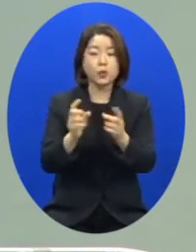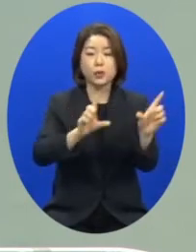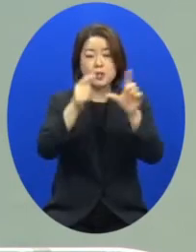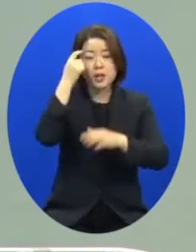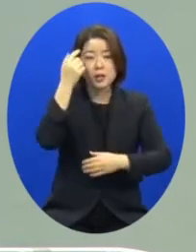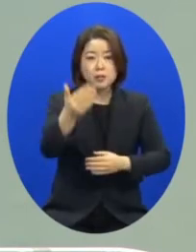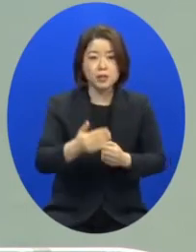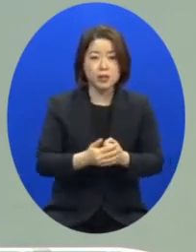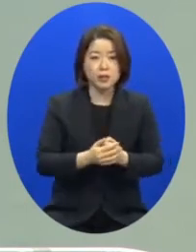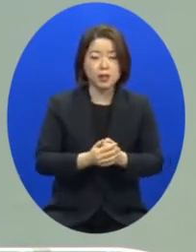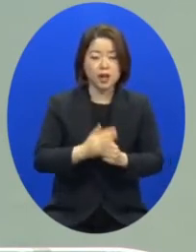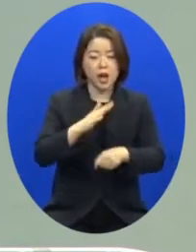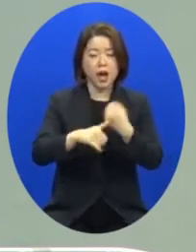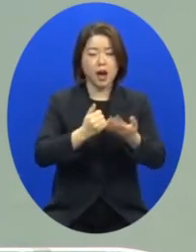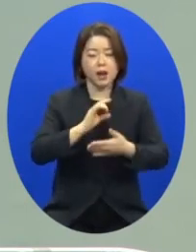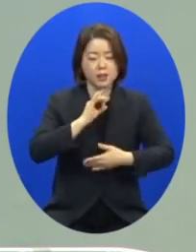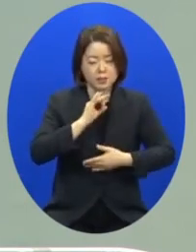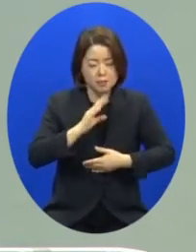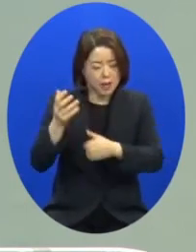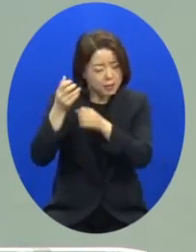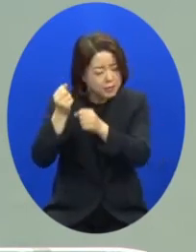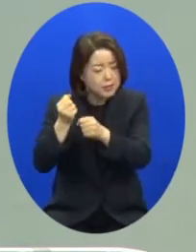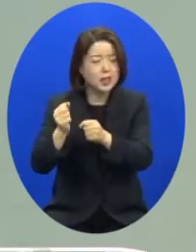의지하게 될 겠어요